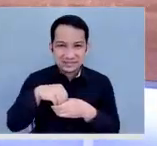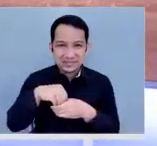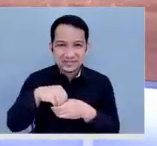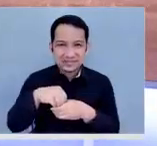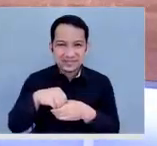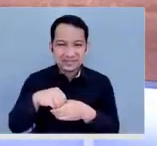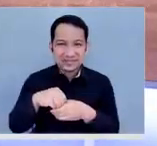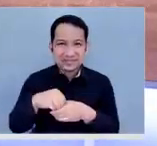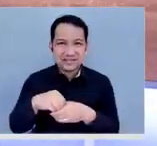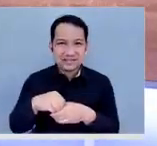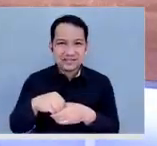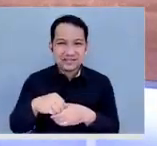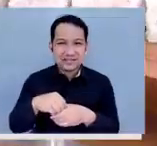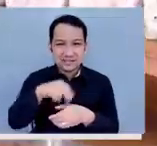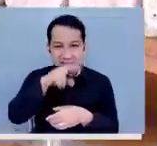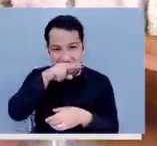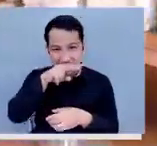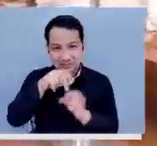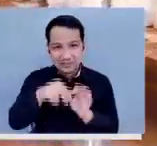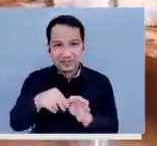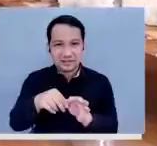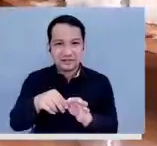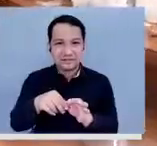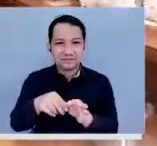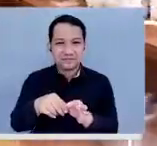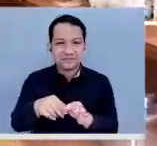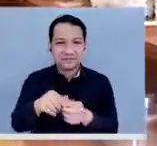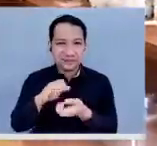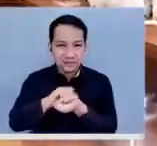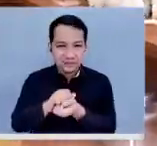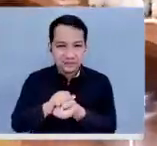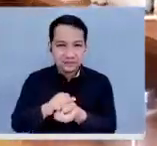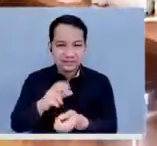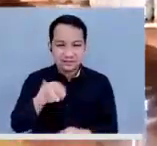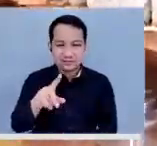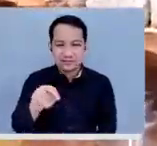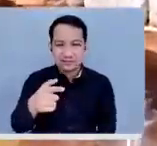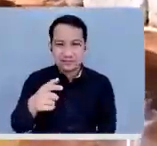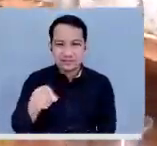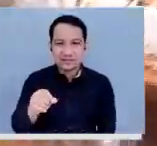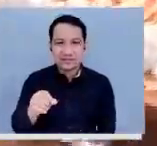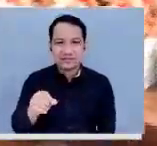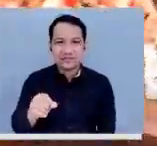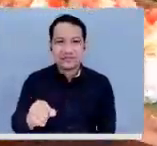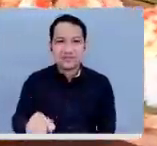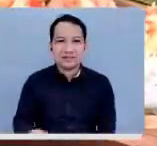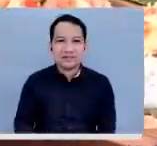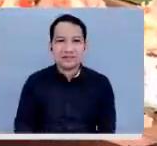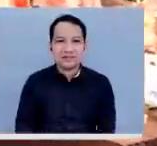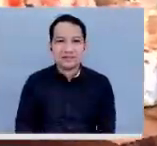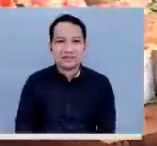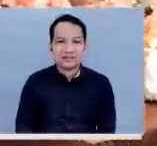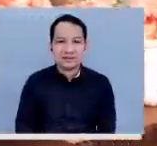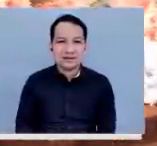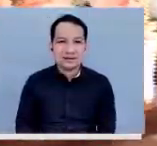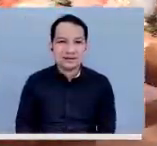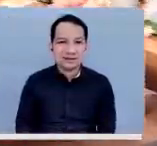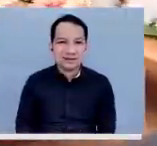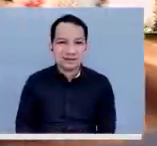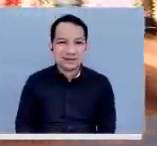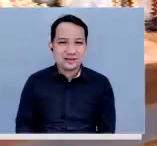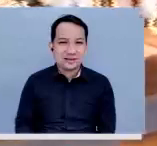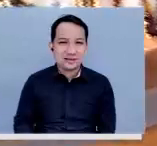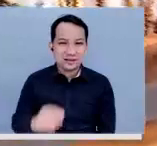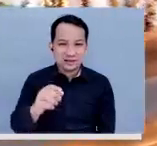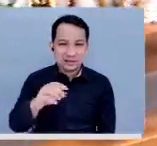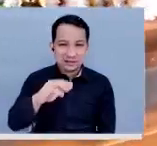tempura. Okay. And then may cheese and unagi sauce. Bigyan ko si Maui na isa. And ito po is Manila Maki. Sorry.